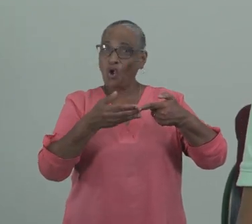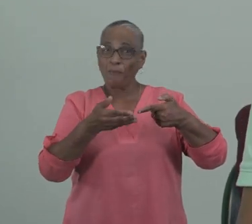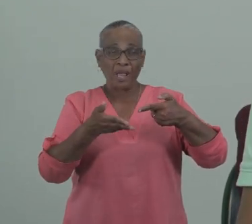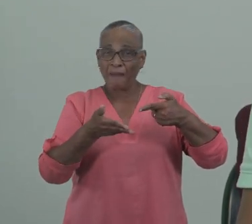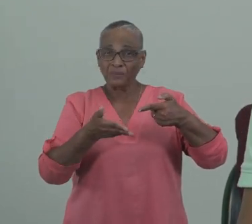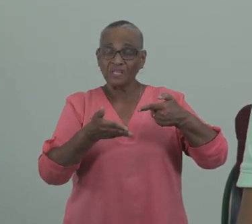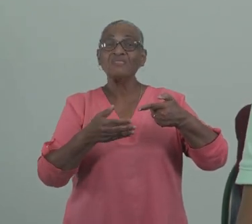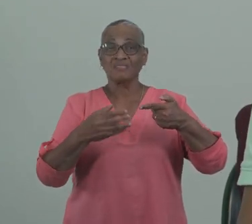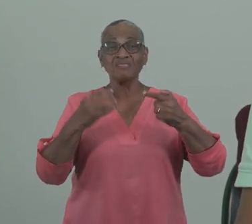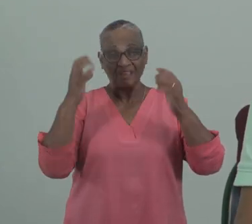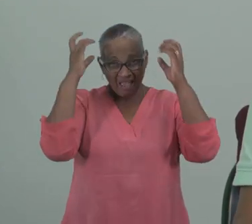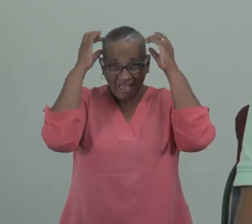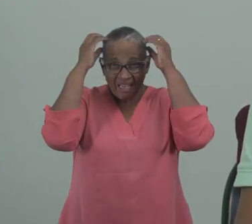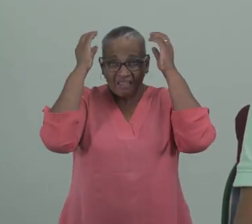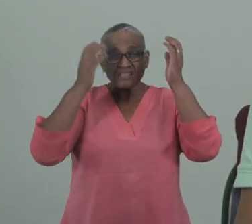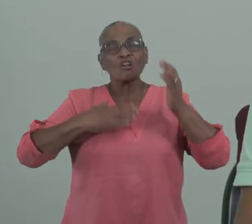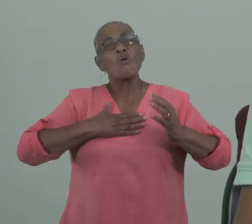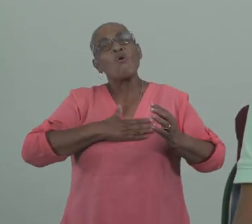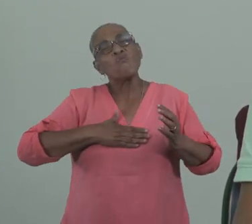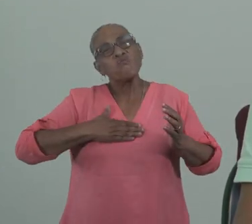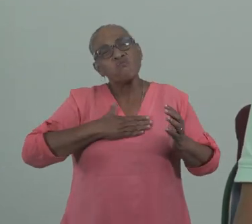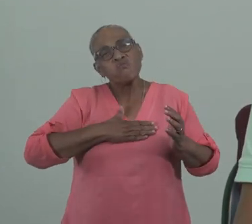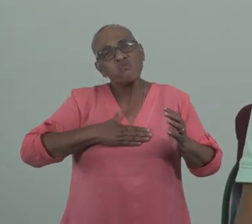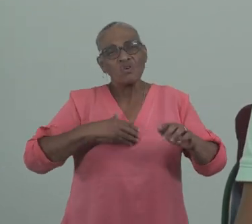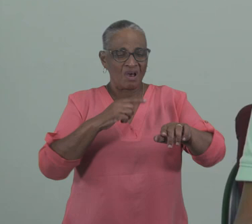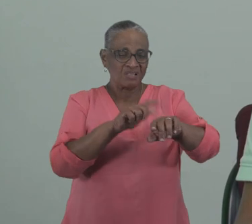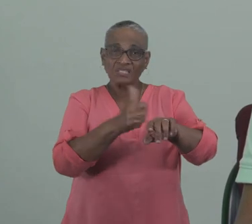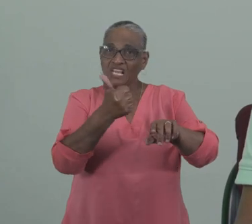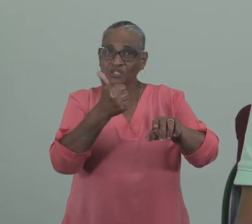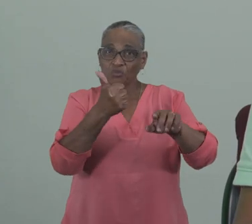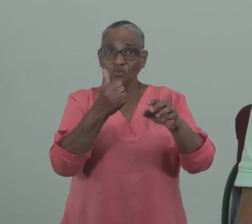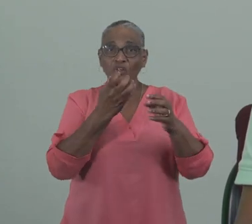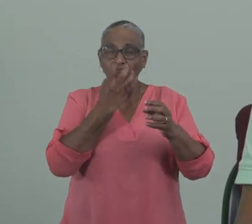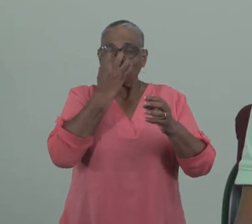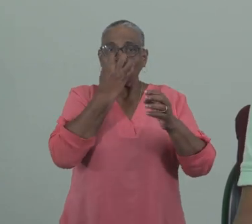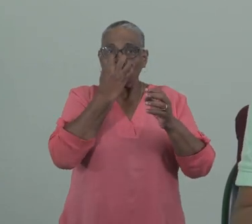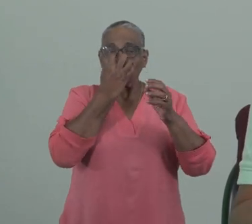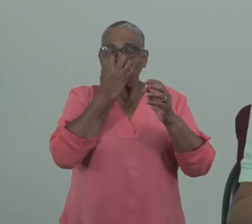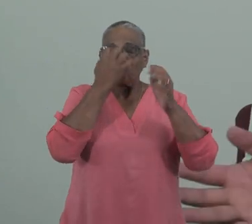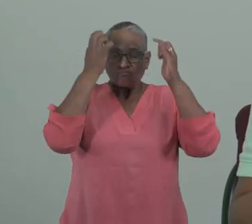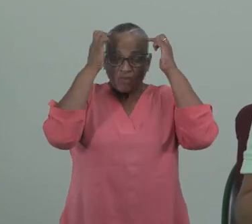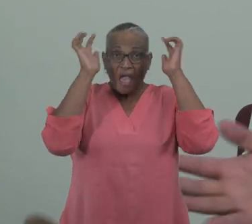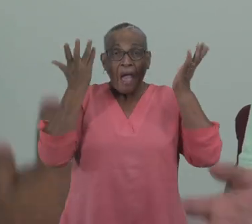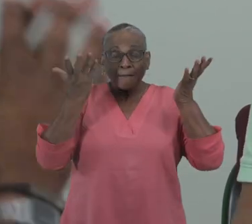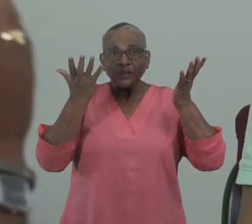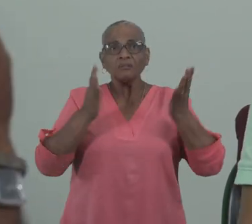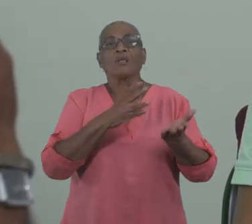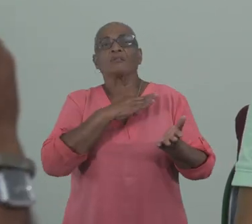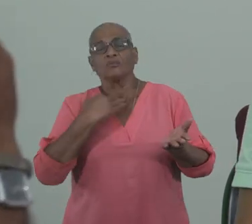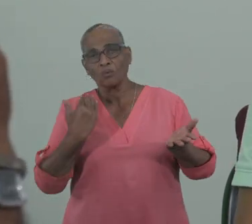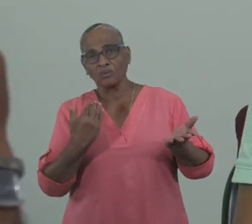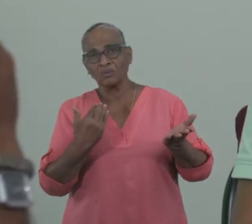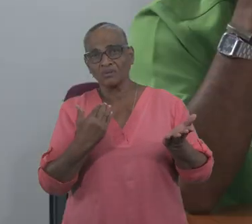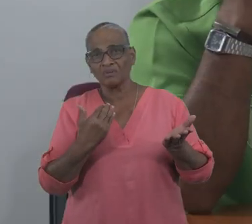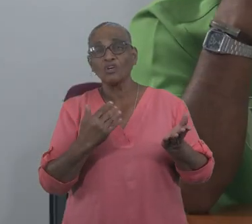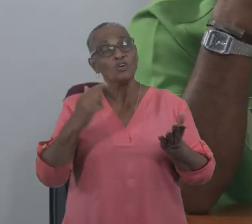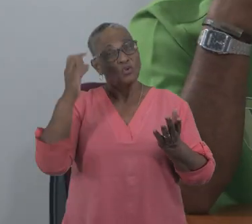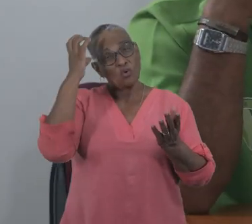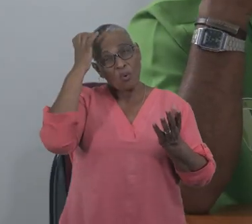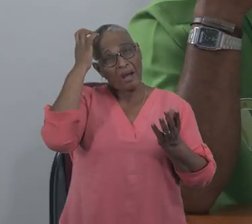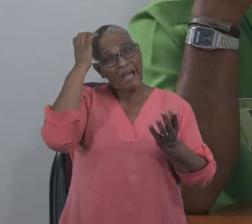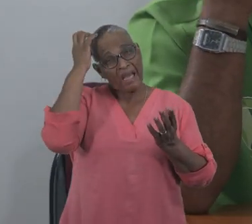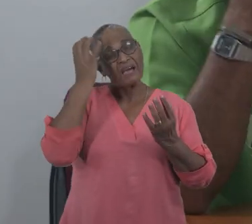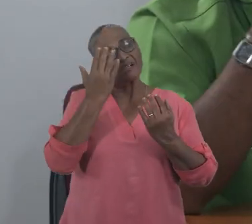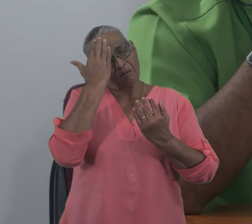hersenen gebeuren. Hersenen zijn heel gevoelige organen. Als je 6 minuten zonder zuurstof zit in de hersenen, dat is lastigba.